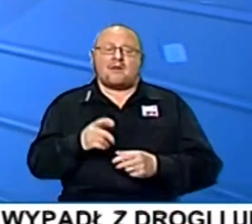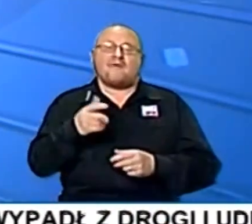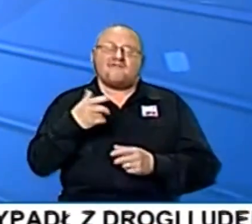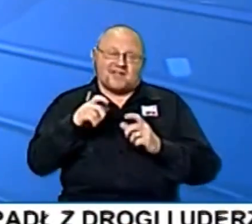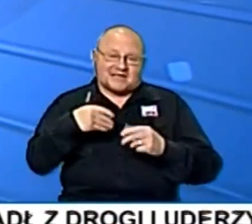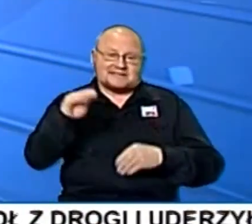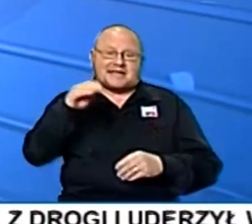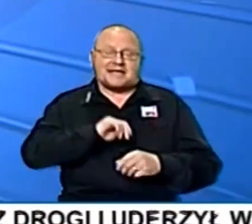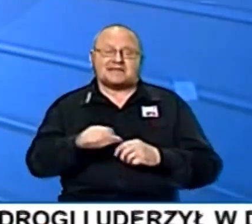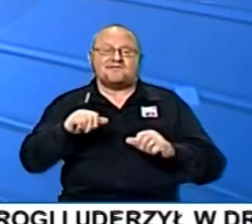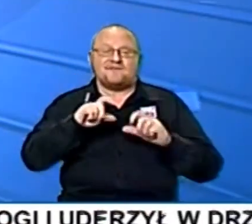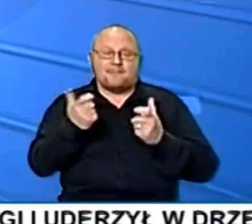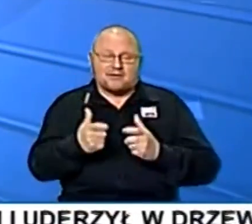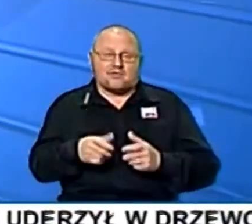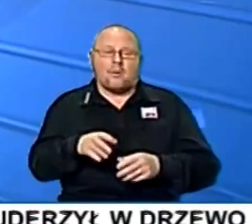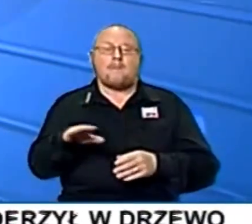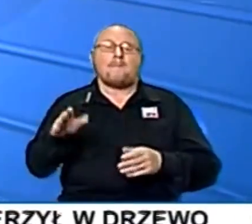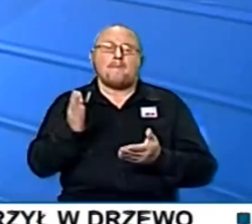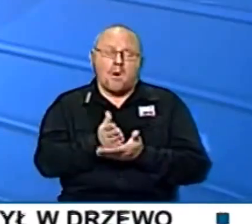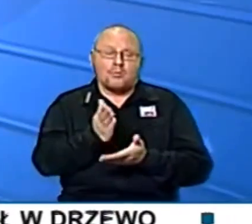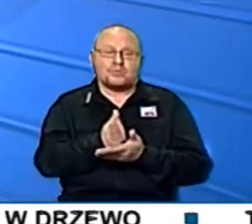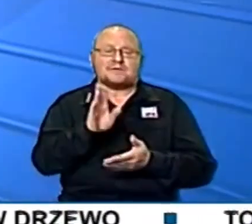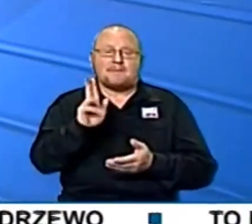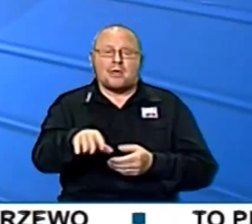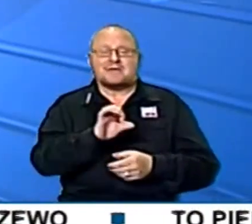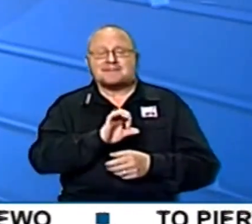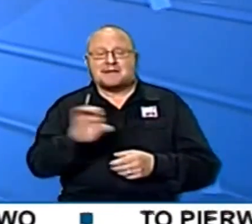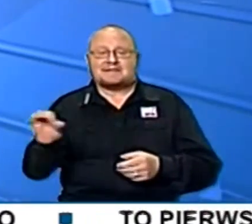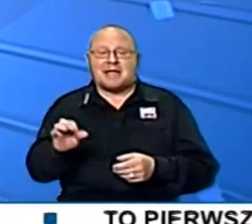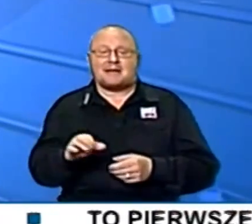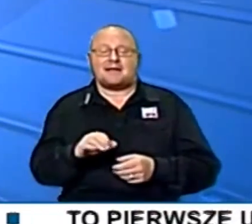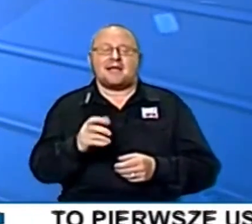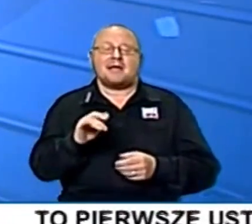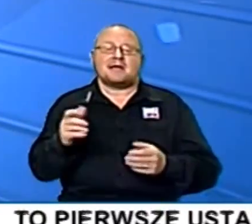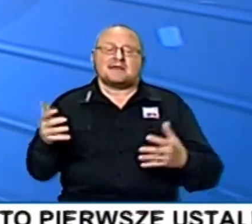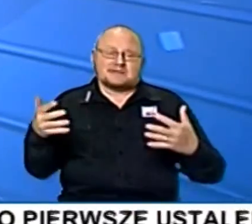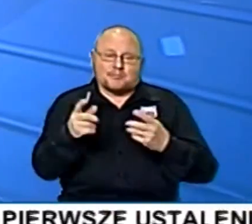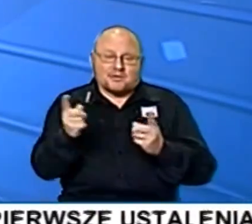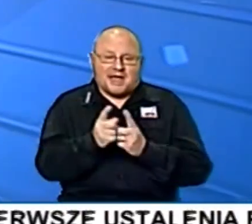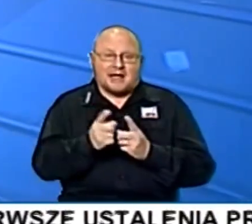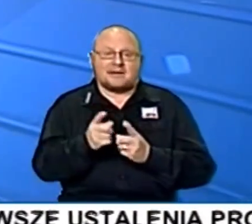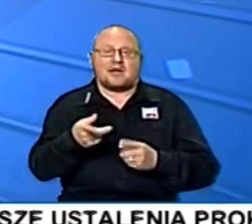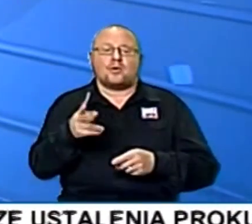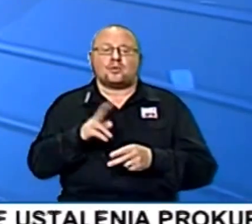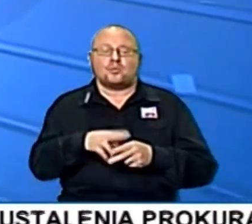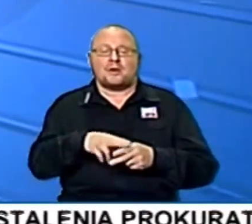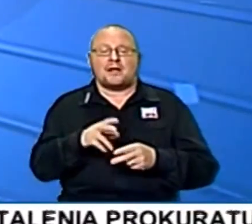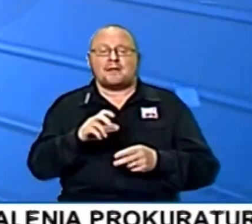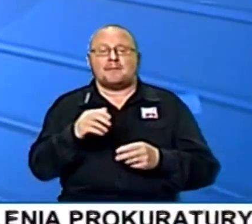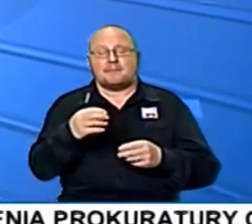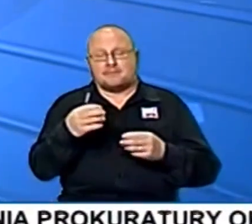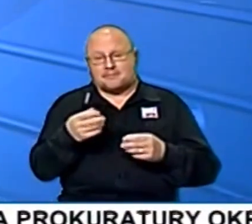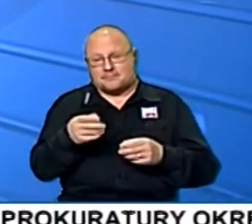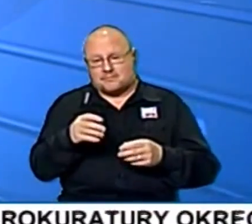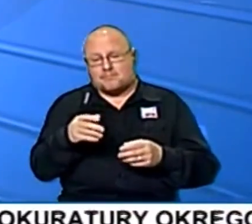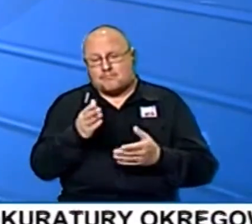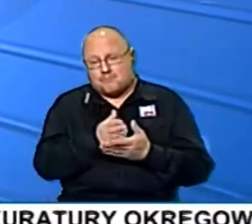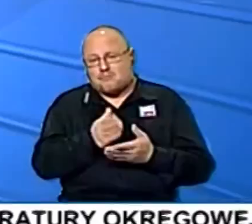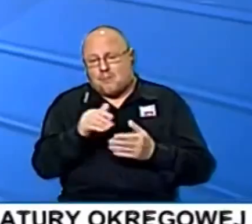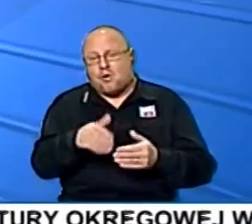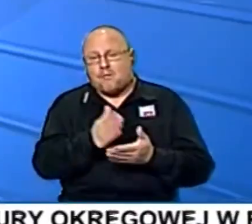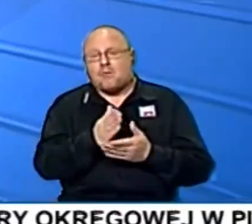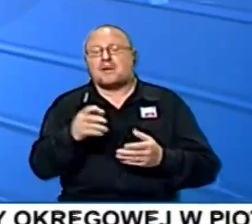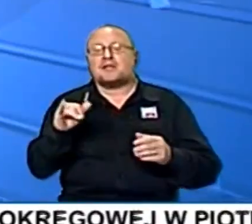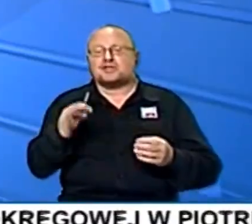jest wypadków. Pomóc w uzupełnieniu deficytu mają specjalne eventy, takie jak ten zorganizowany dziś w pasażu Schillera w Łodzi. O szczegółach